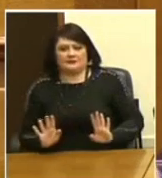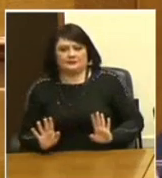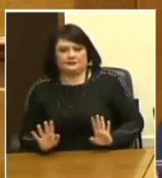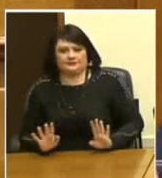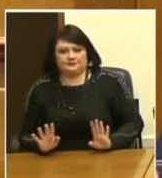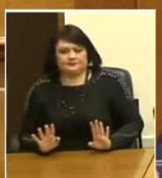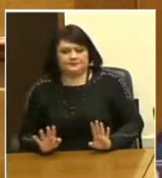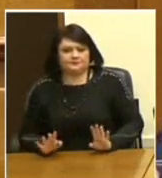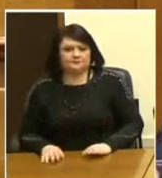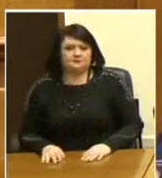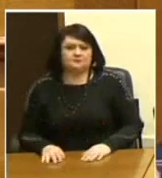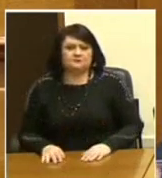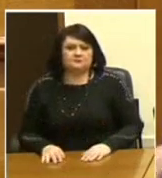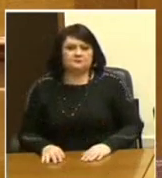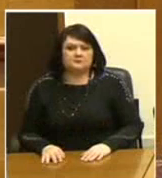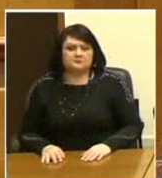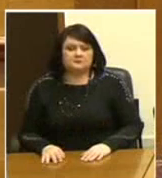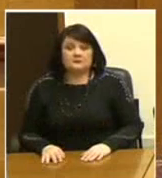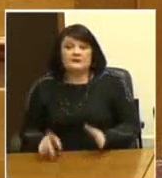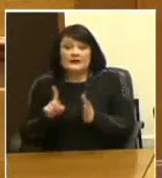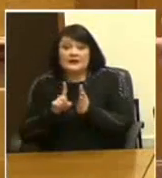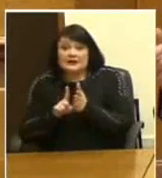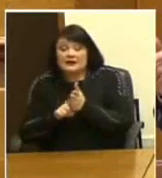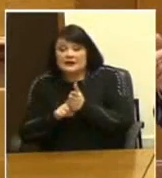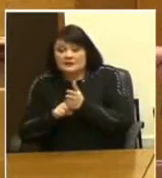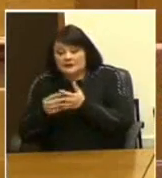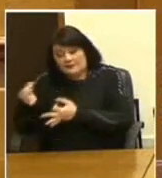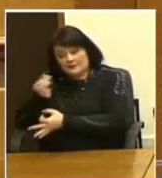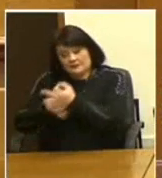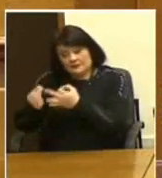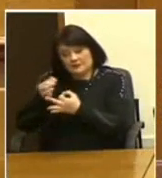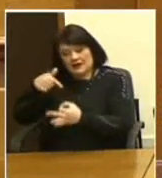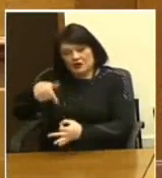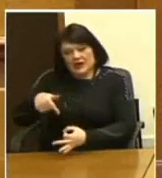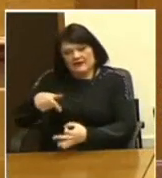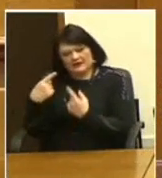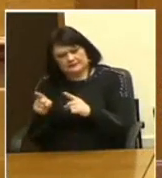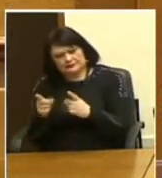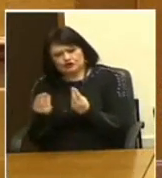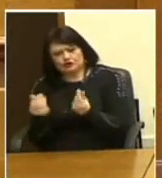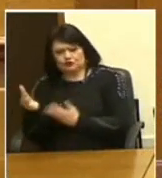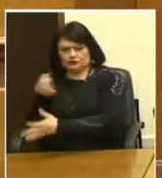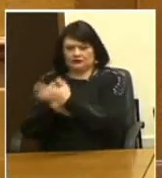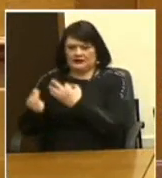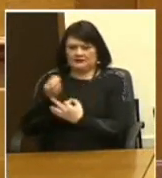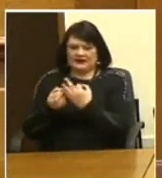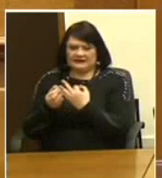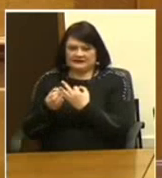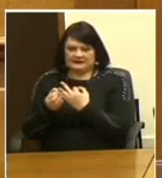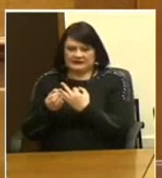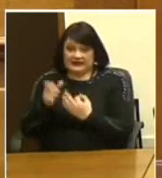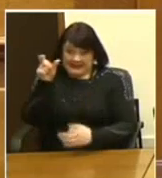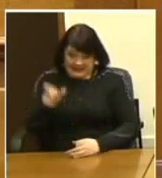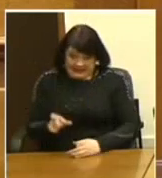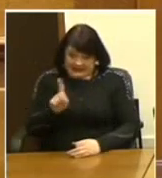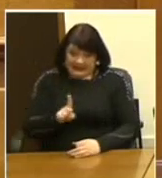Και προκειμένου αυτό να το εξηγήσετε, παραφράζοντας κάπως αυτό που είπε ο κ. Γεωργιάδης, μας είπατε ότι εσείς